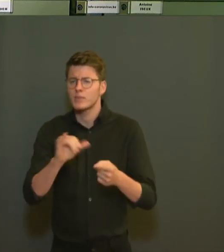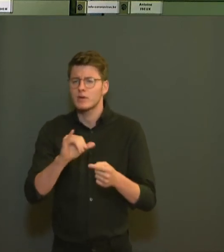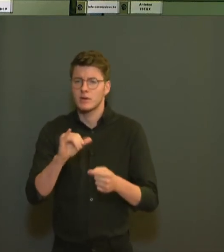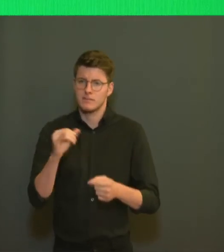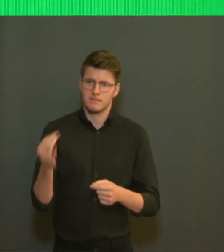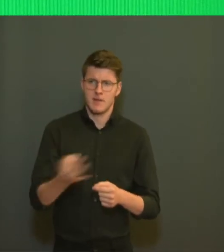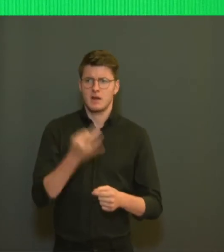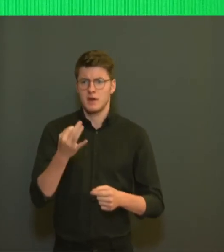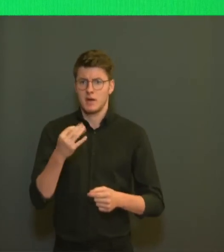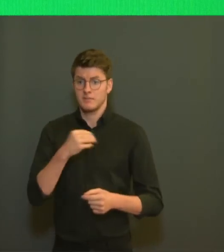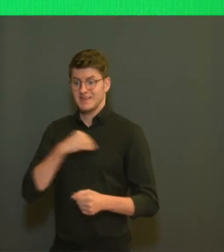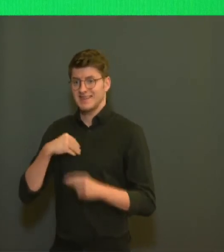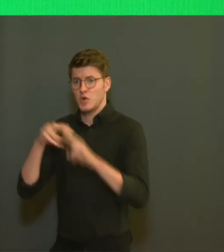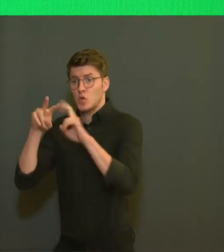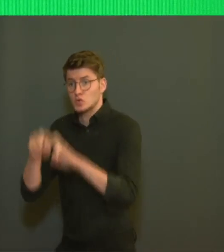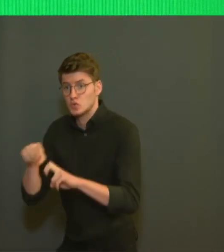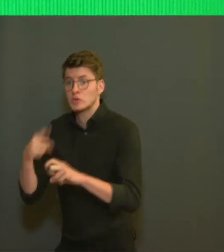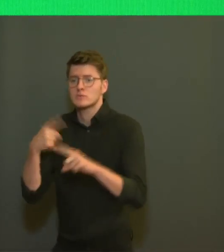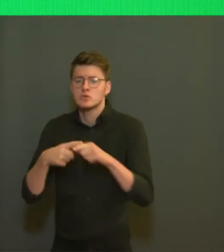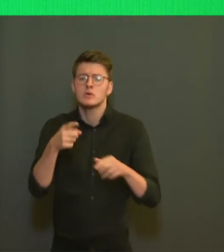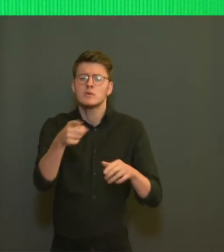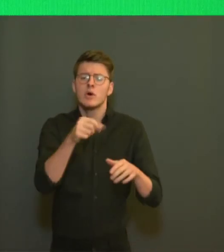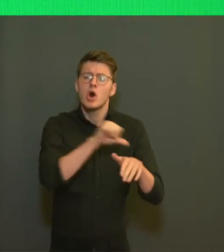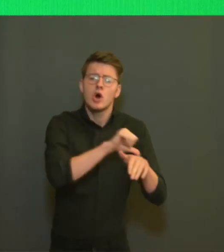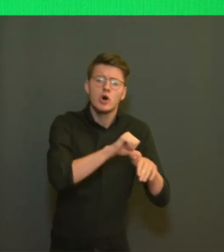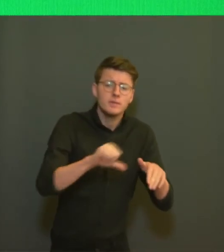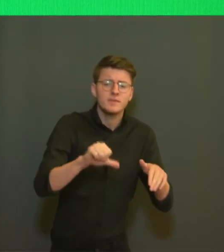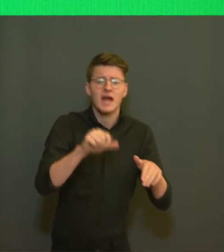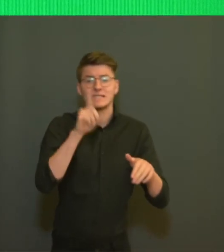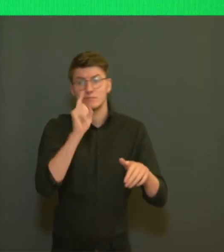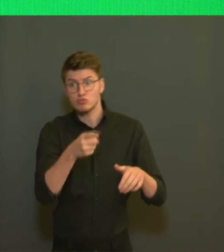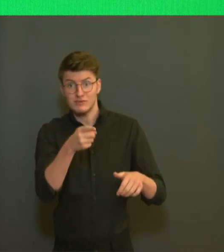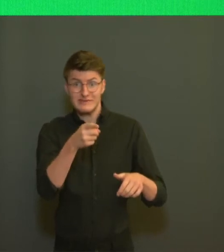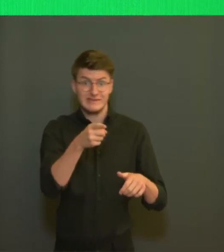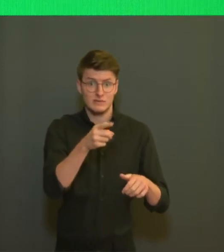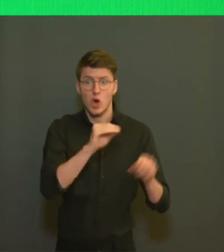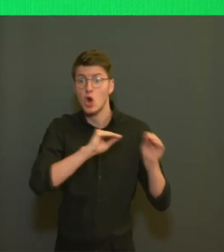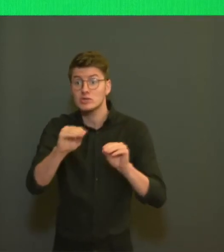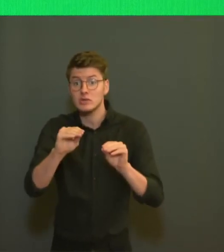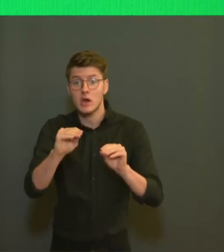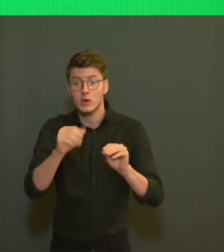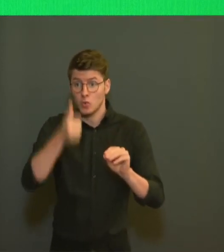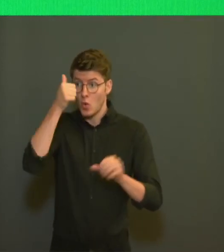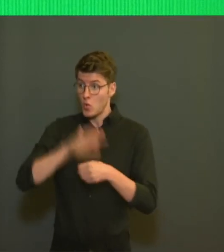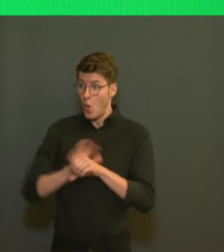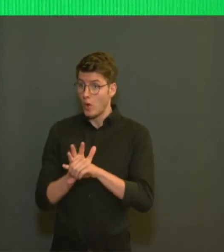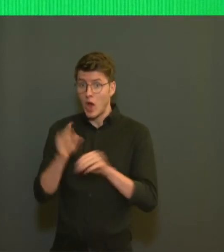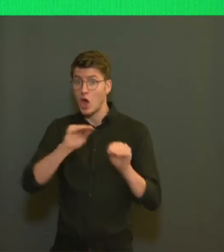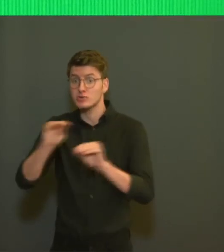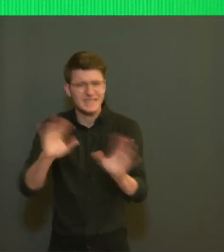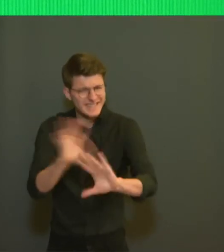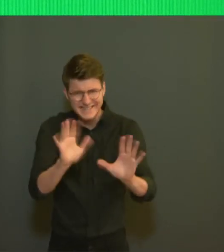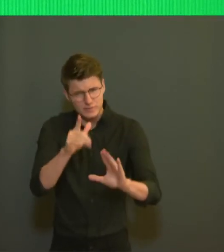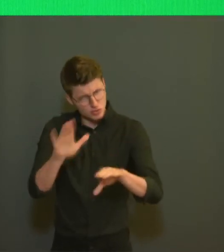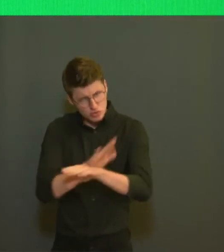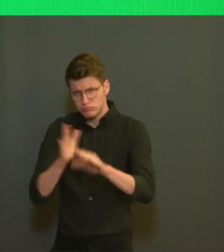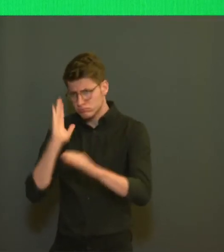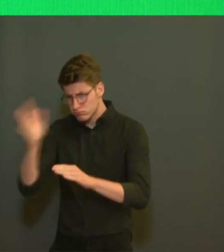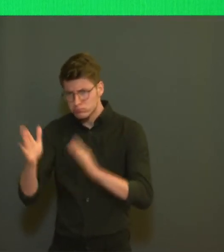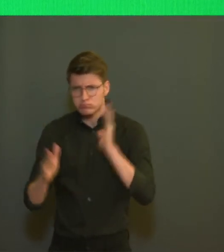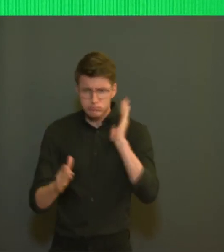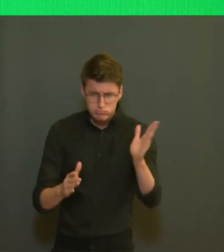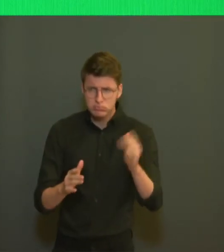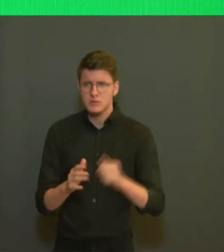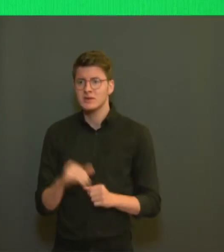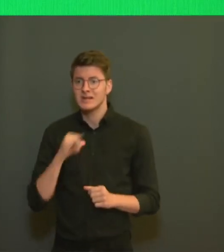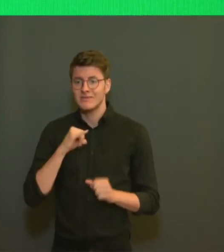onderzoeken en ingrepen niet mogen uitgesteld worden vanwege het coronacrisis. De nodige maatregelen zijn genomen om medische ingrepen